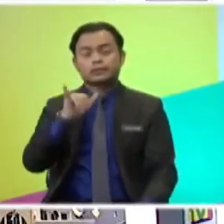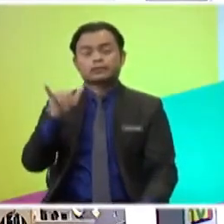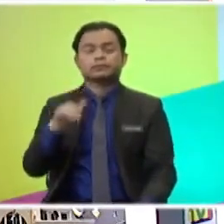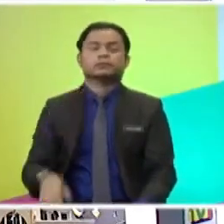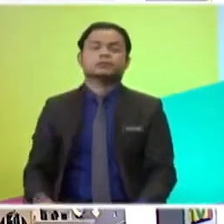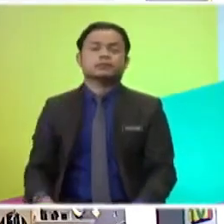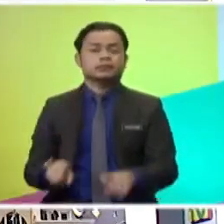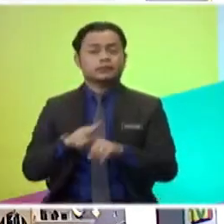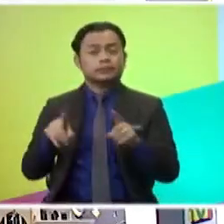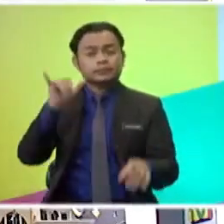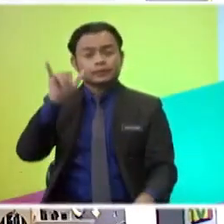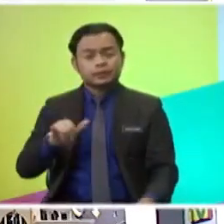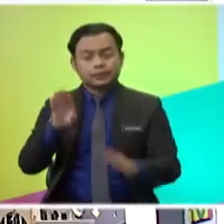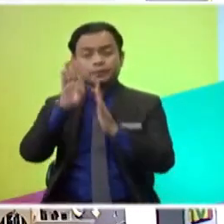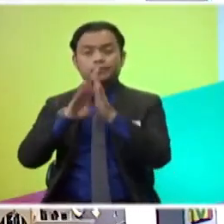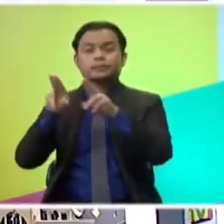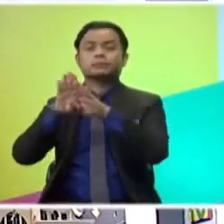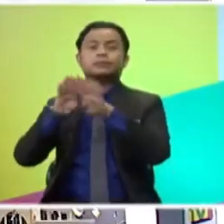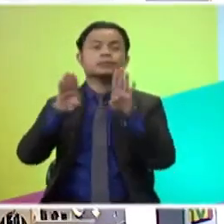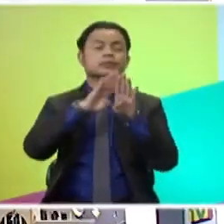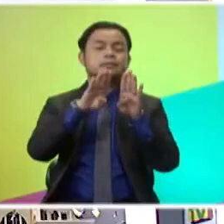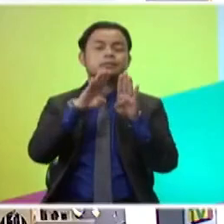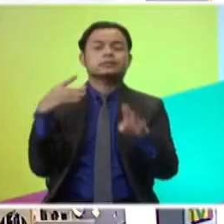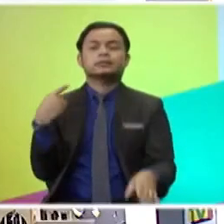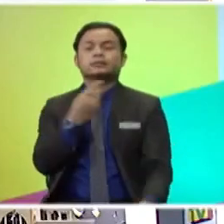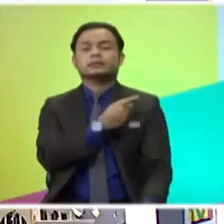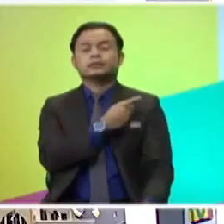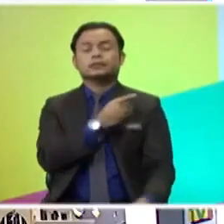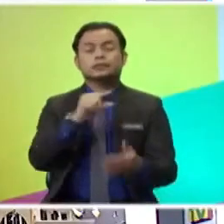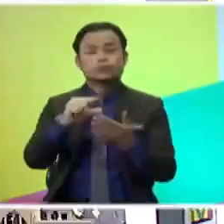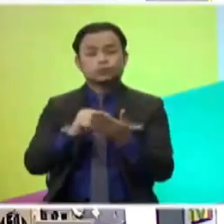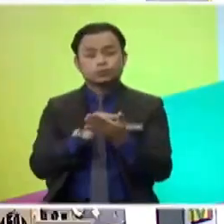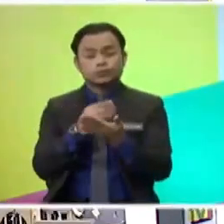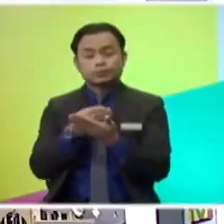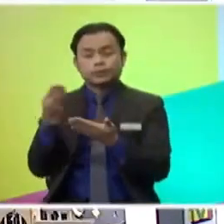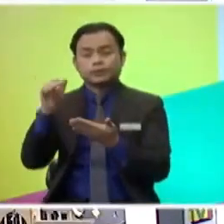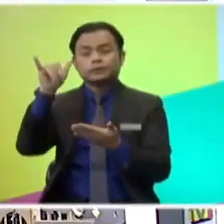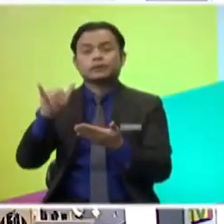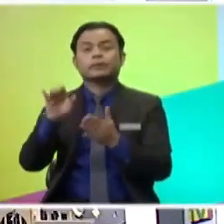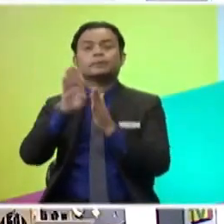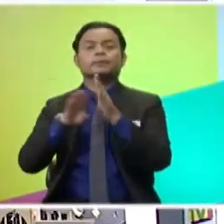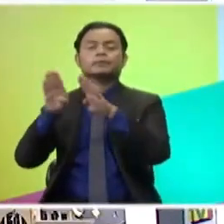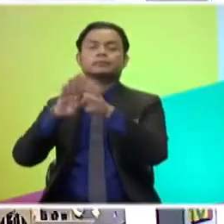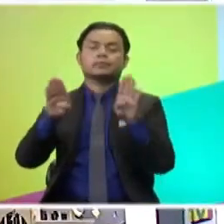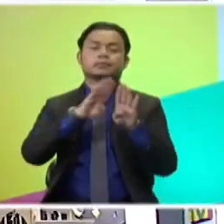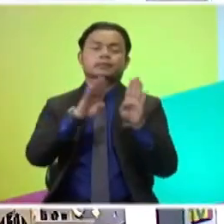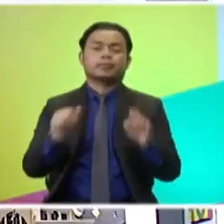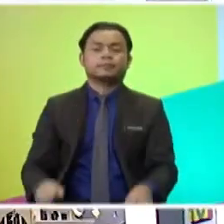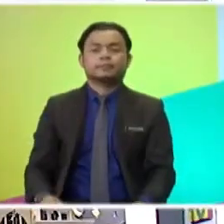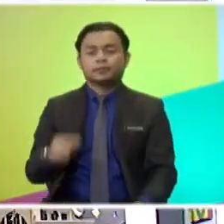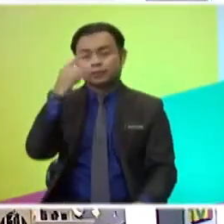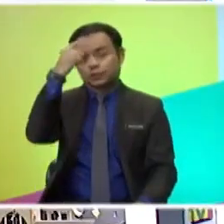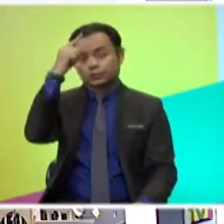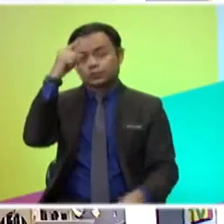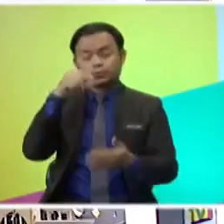yang berbezanya di sini ialah kita akan menggunakan medium yang berbeza. Iaitu bagi untuk menulis penulisan, kita